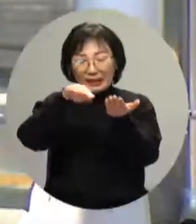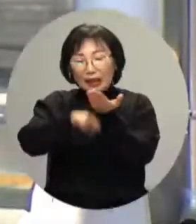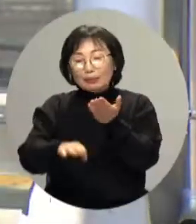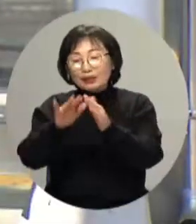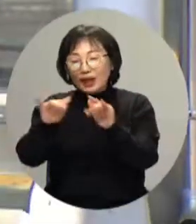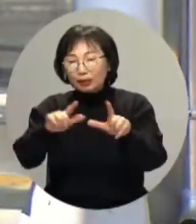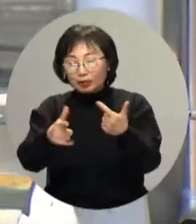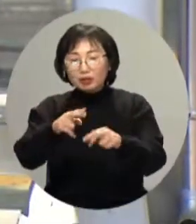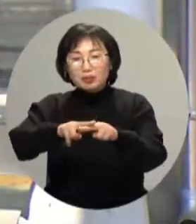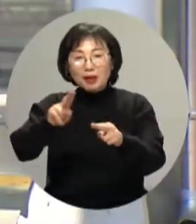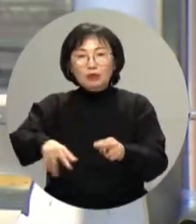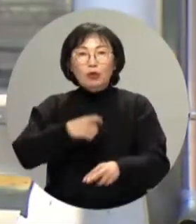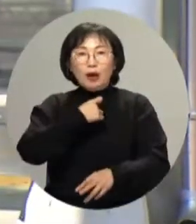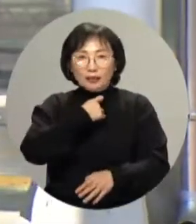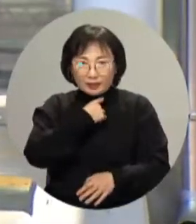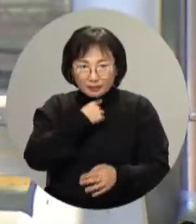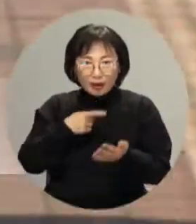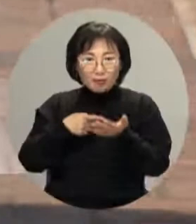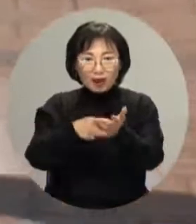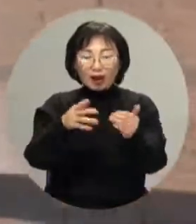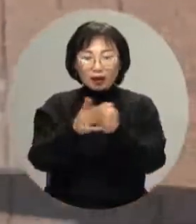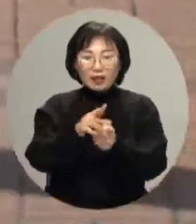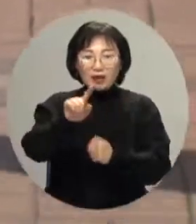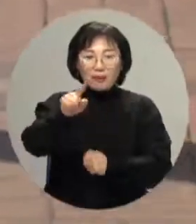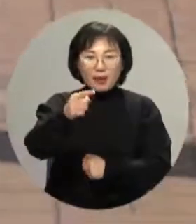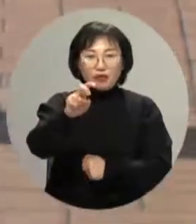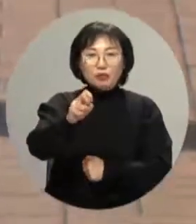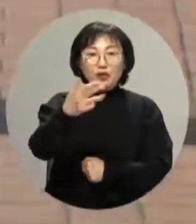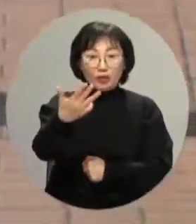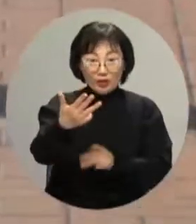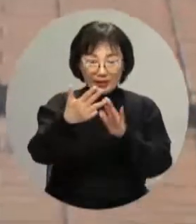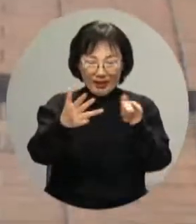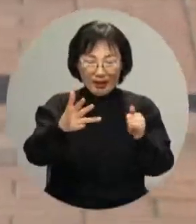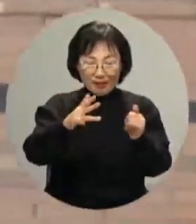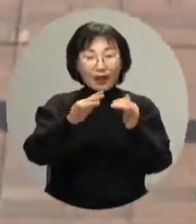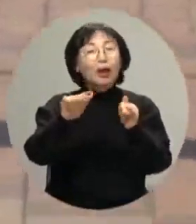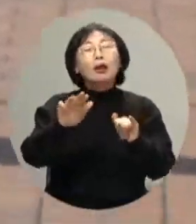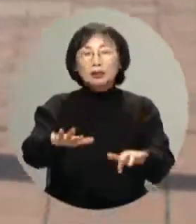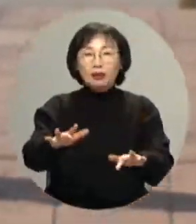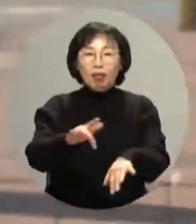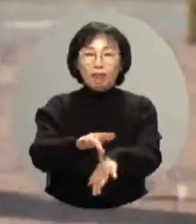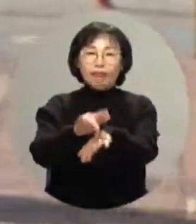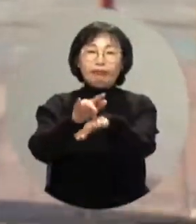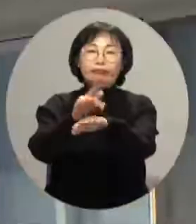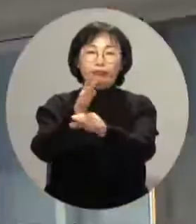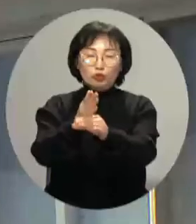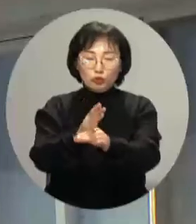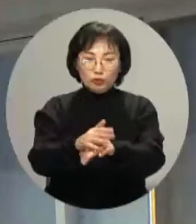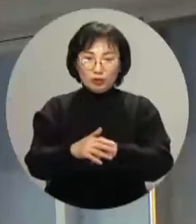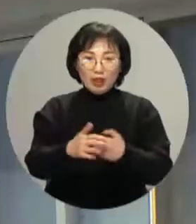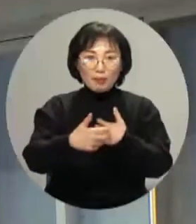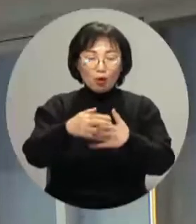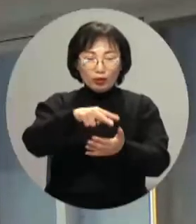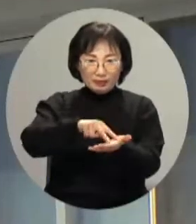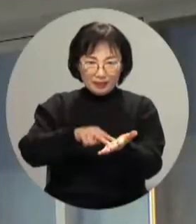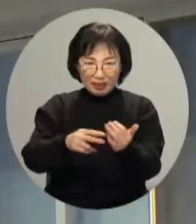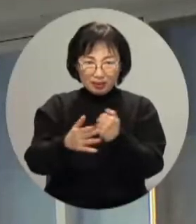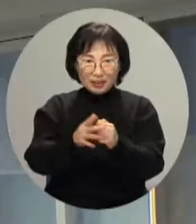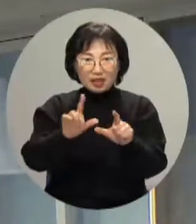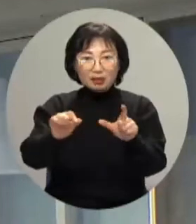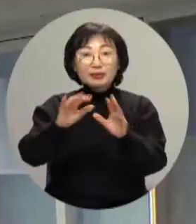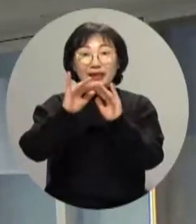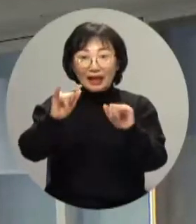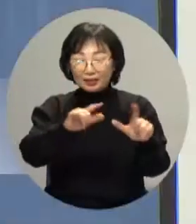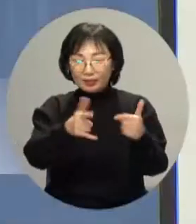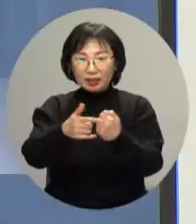사직 의사를 밝히면서 126명 전원이 현장에서 모습을 감춘 겁니다 병원측은 일부 전공의가